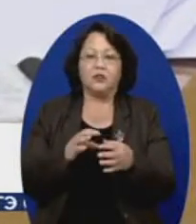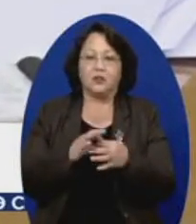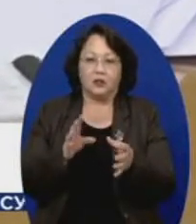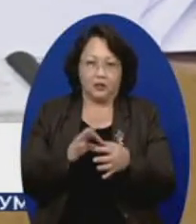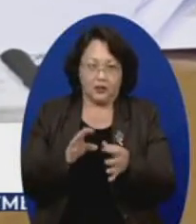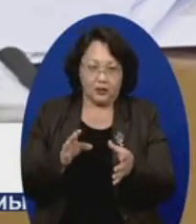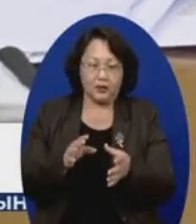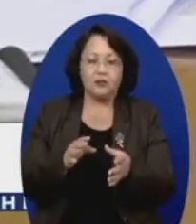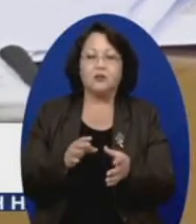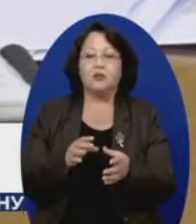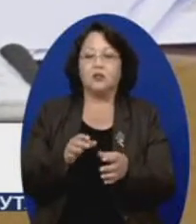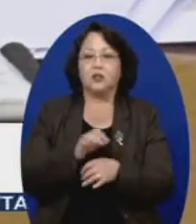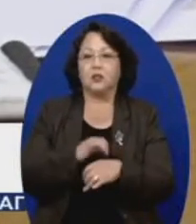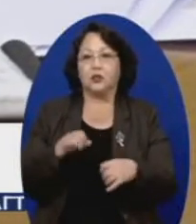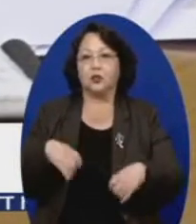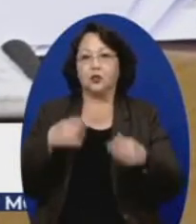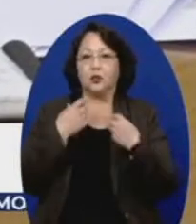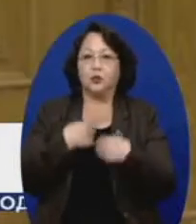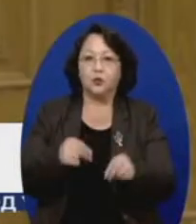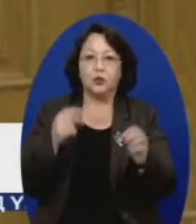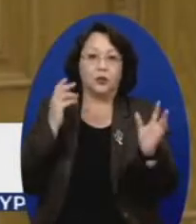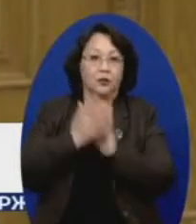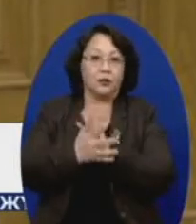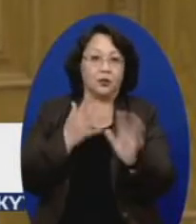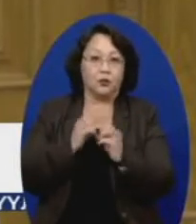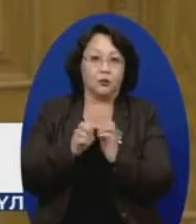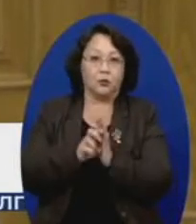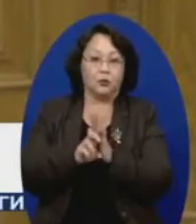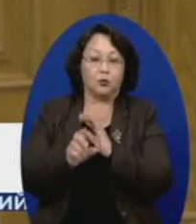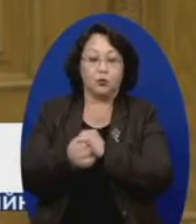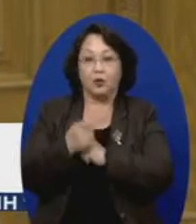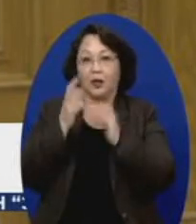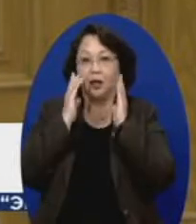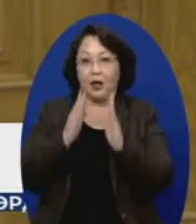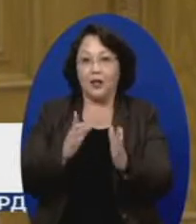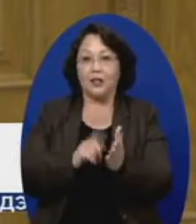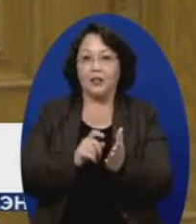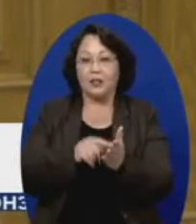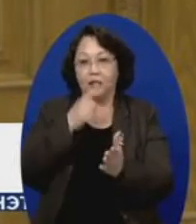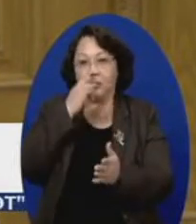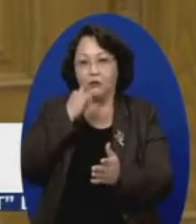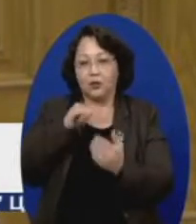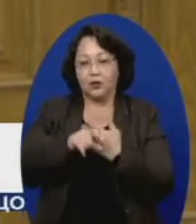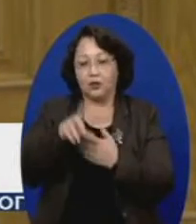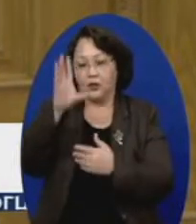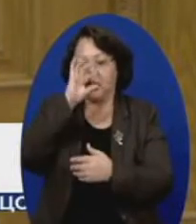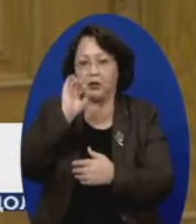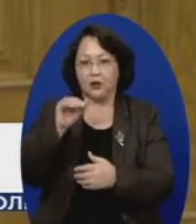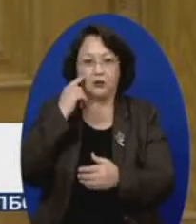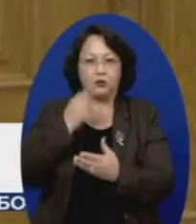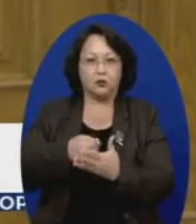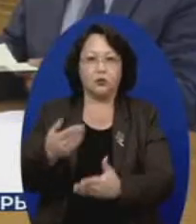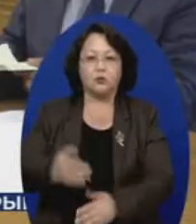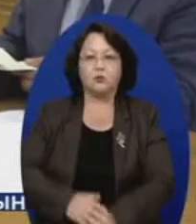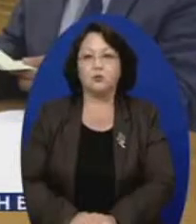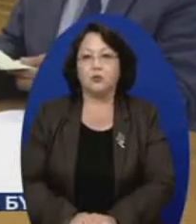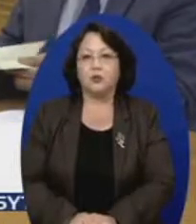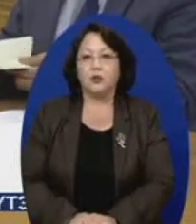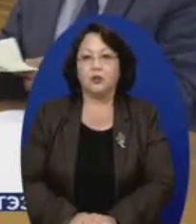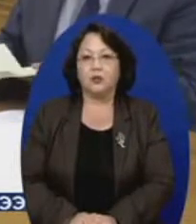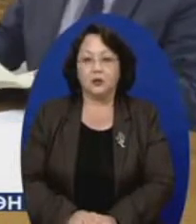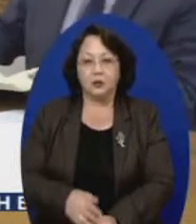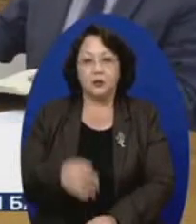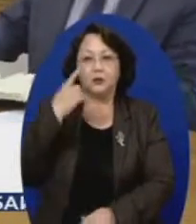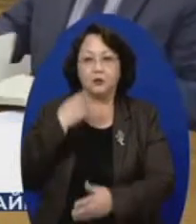улмаар зорчигч тээврийн хөдөлгөөнийг эхлүүлж, иргэд харилцан зорчих нөхцөлийг бүрдүүлэхэд онцгой анхаарал хандуулж өгөхийг хятадын элчин сайдаас хүссэн байна. Монгол